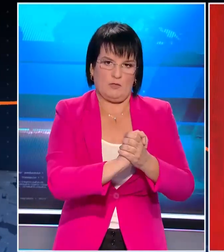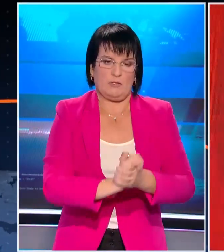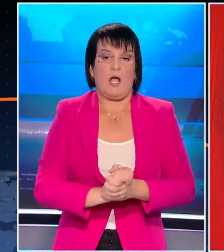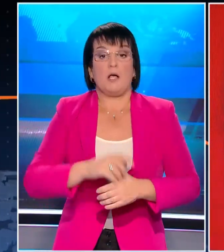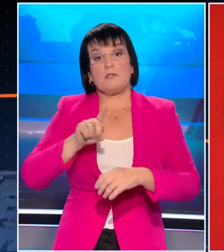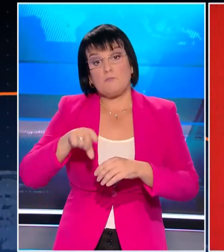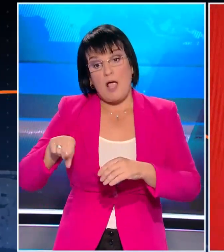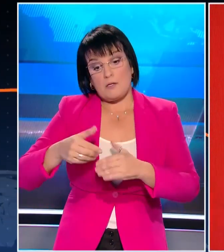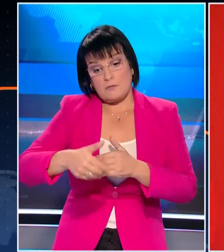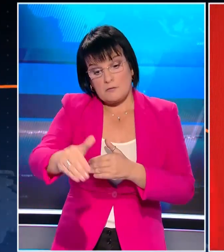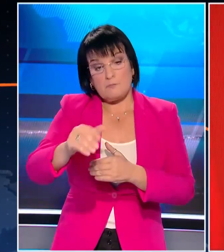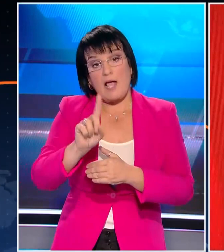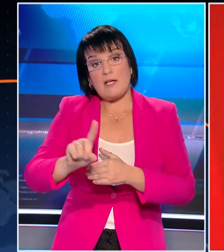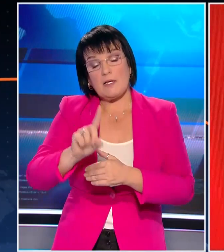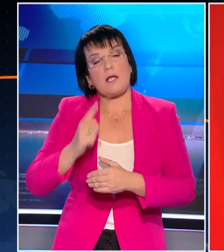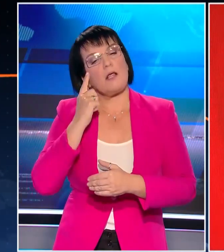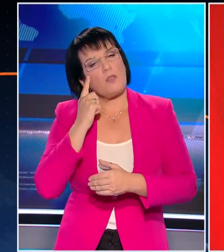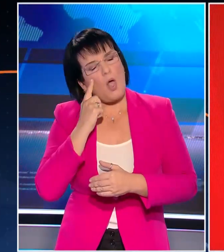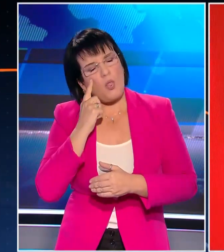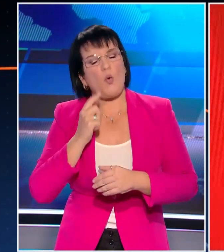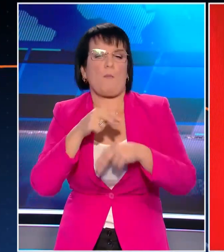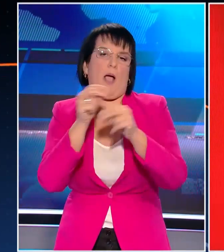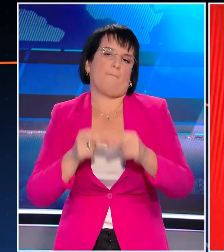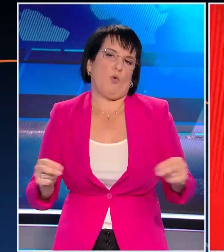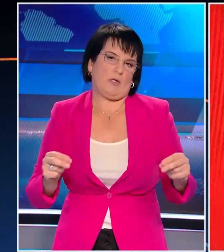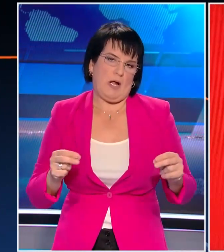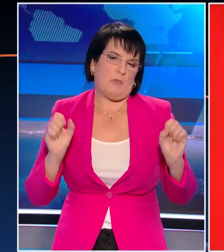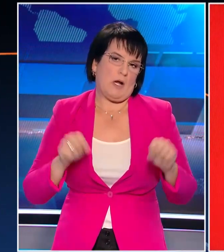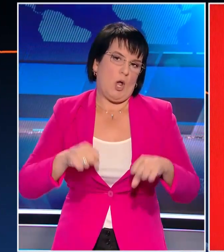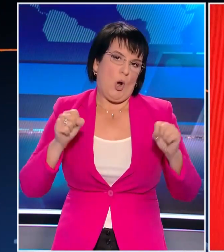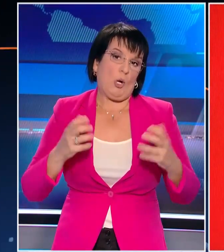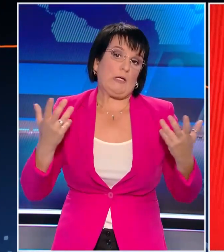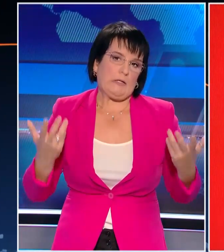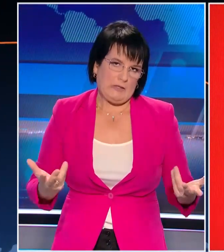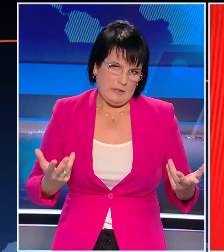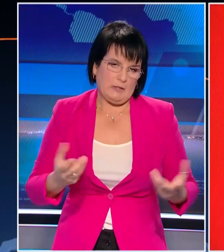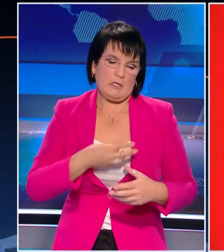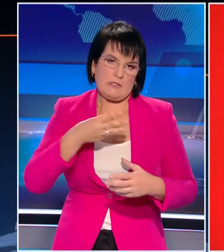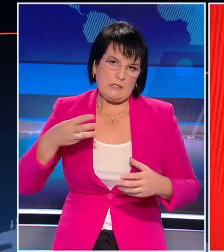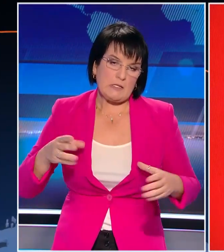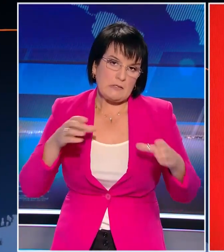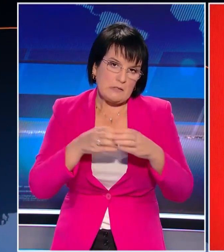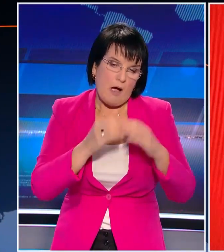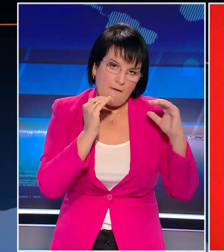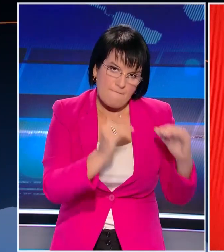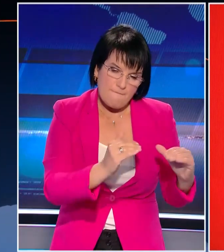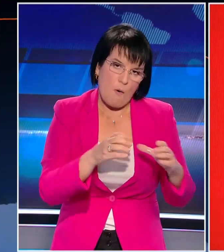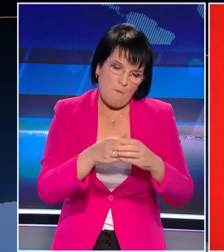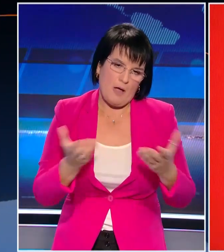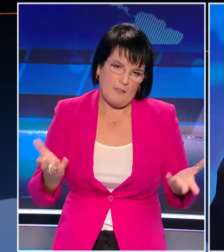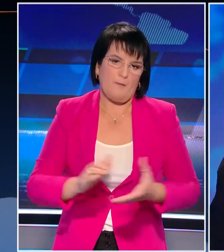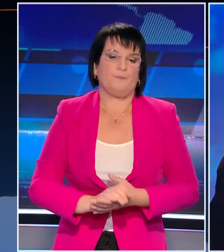είναι κρίσιμα. Νομίζω ότι ως την Κυριακή θα έχουμε μια πρώτη ένδειξη του πώς τελικά θα αποφασίσει η ομάδα αυτών των